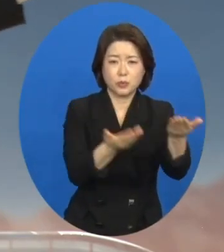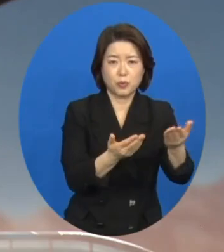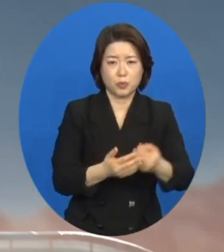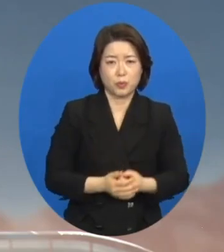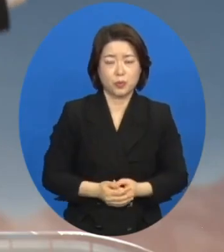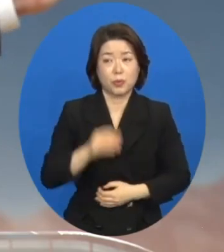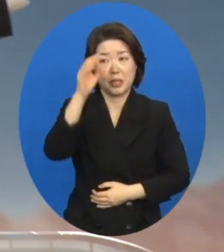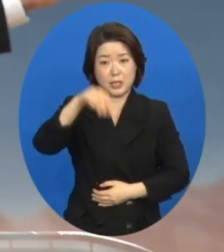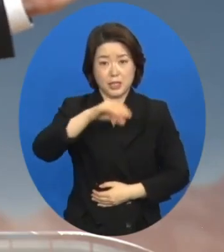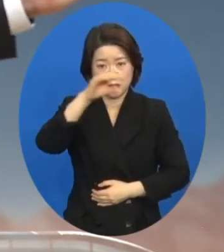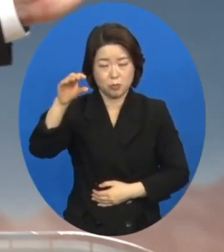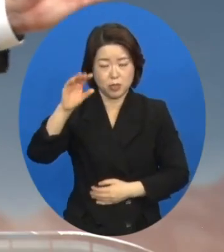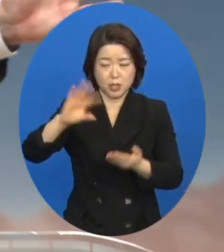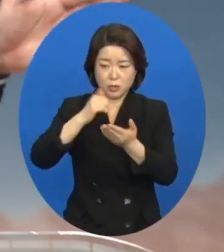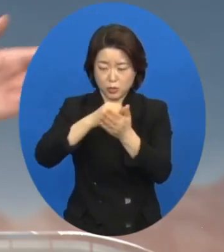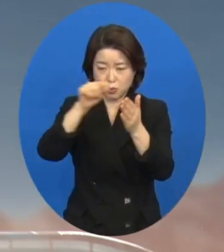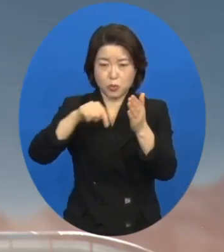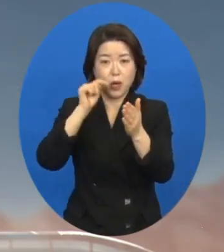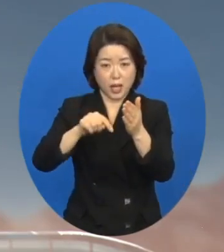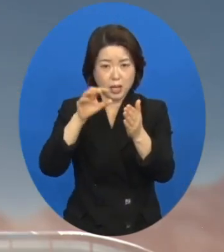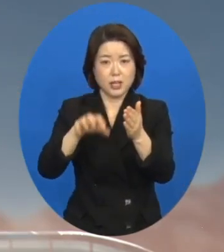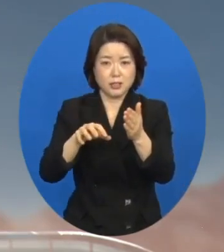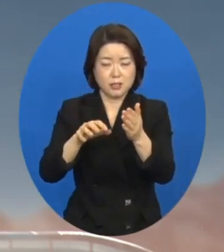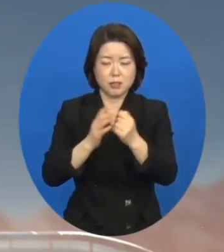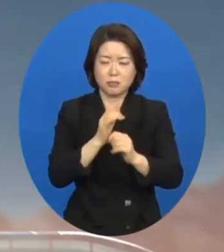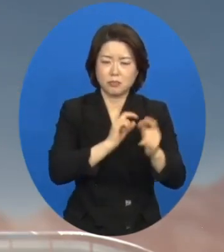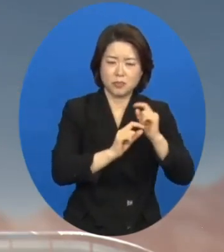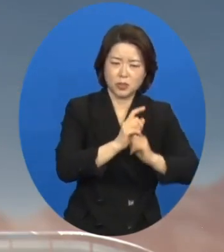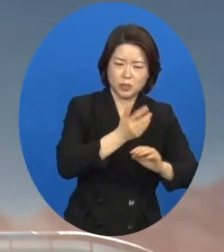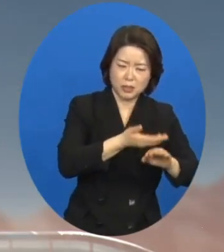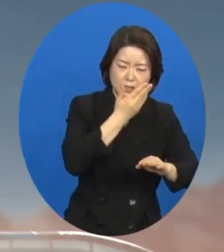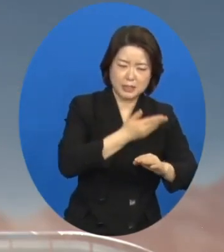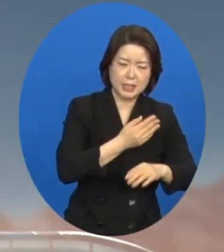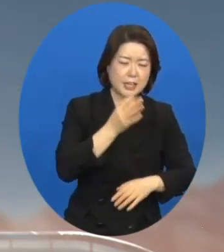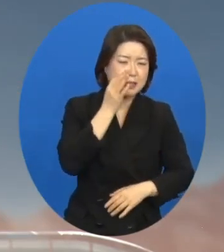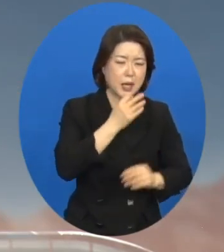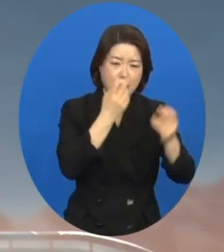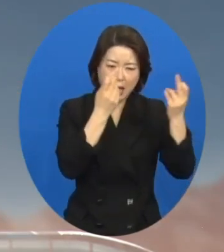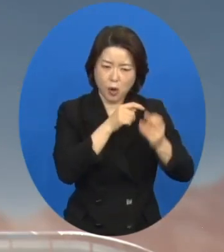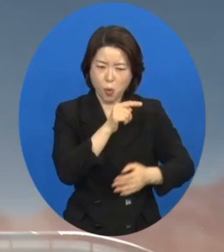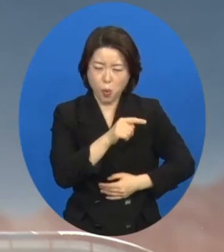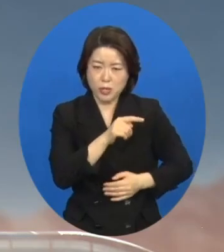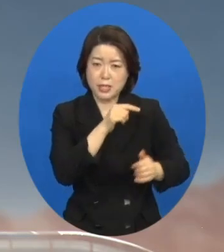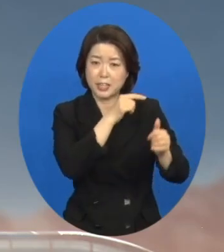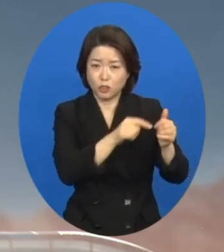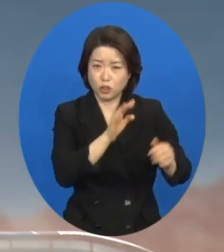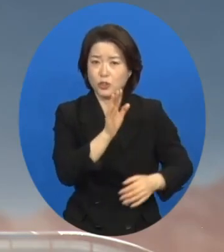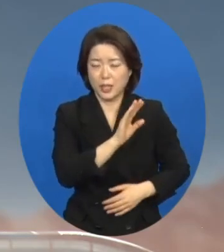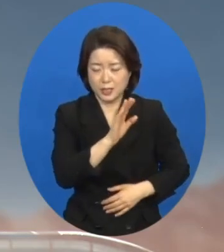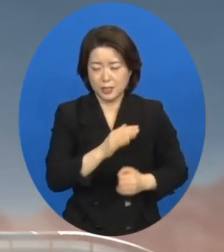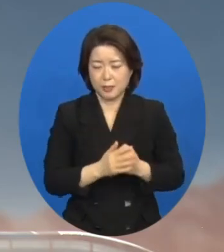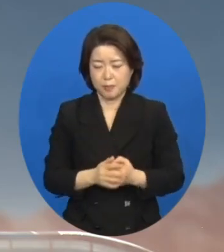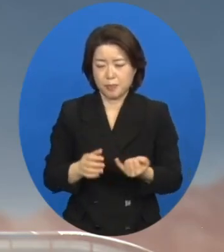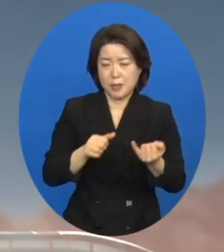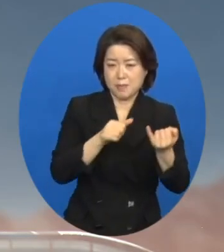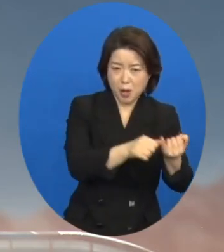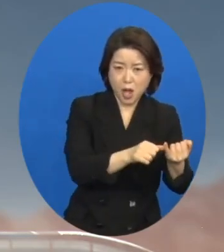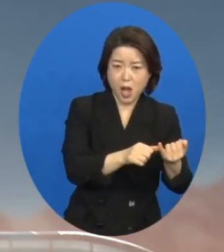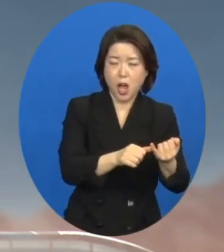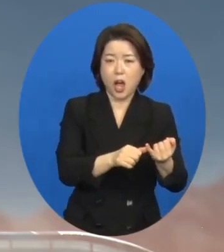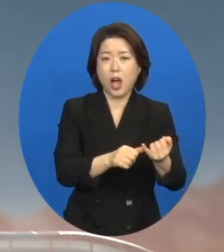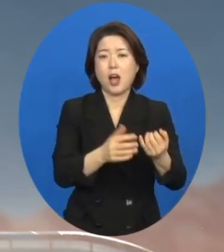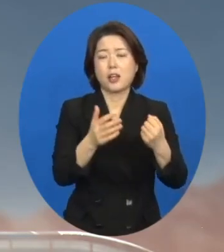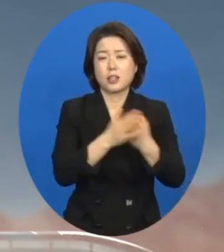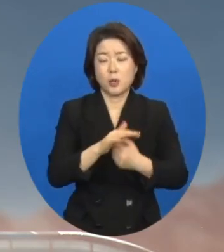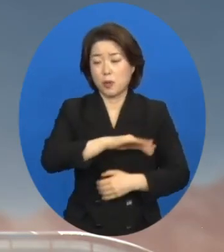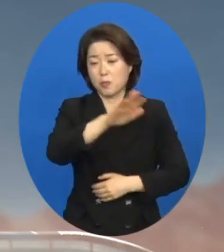십자가 안에서 그리스도 안에서 더 이상 악을 골짜기 외도로 인하여서 간음으로 인하여서 모든 가족이